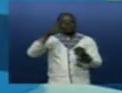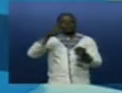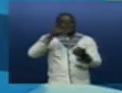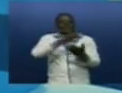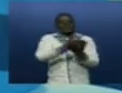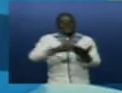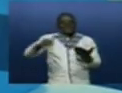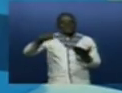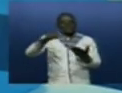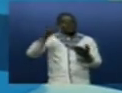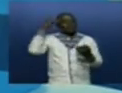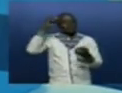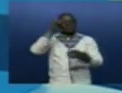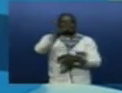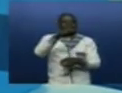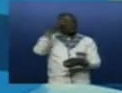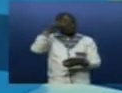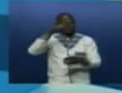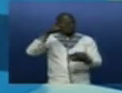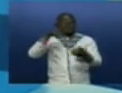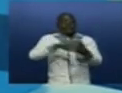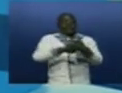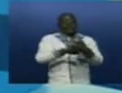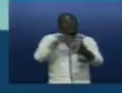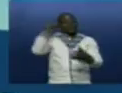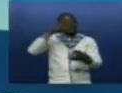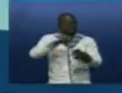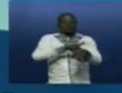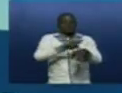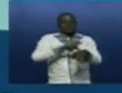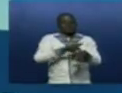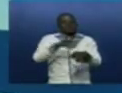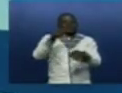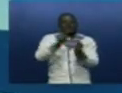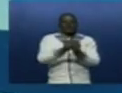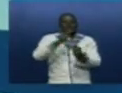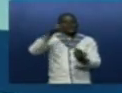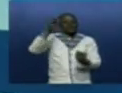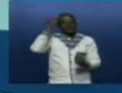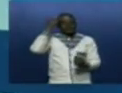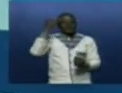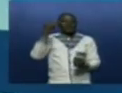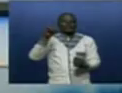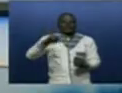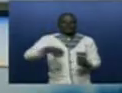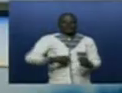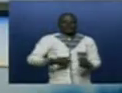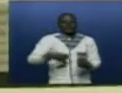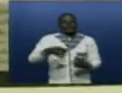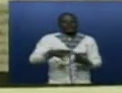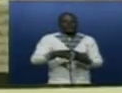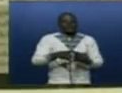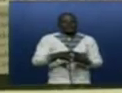l'absence d'éclairage sur certains points clés de cette période. On suit le compte-rendu avec Jean-Eud Bayala et Ismaël Diloma Sirima.